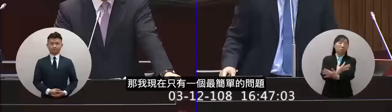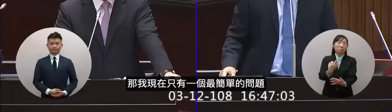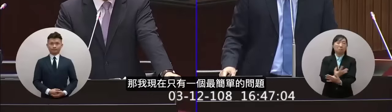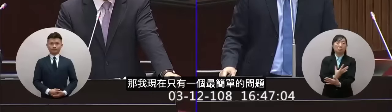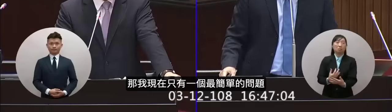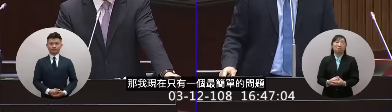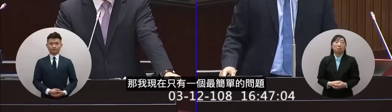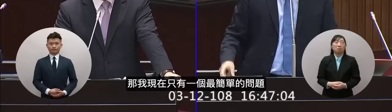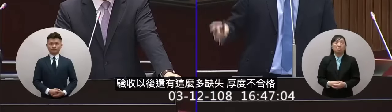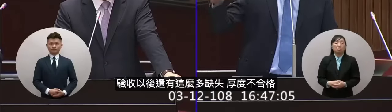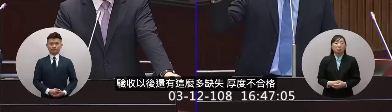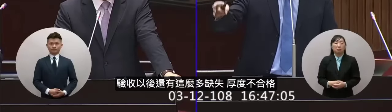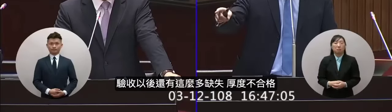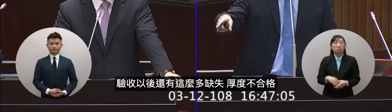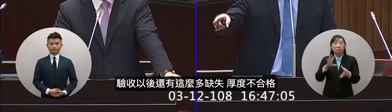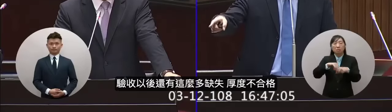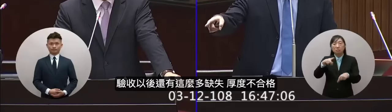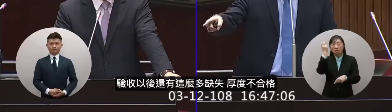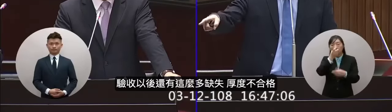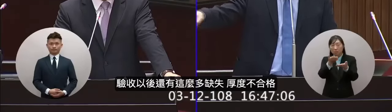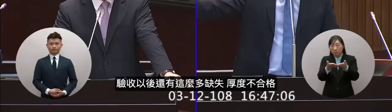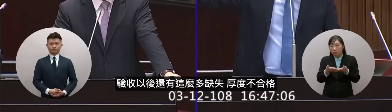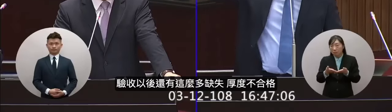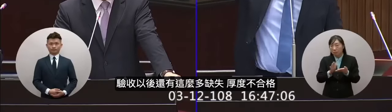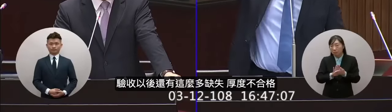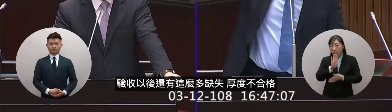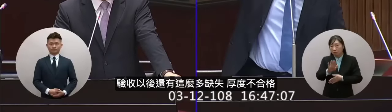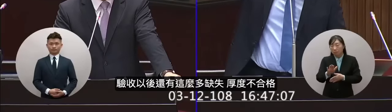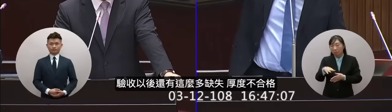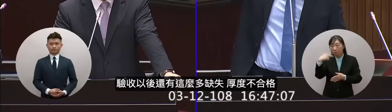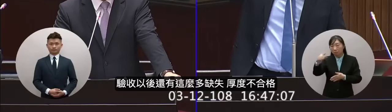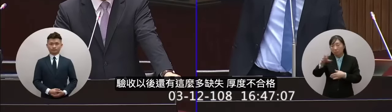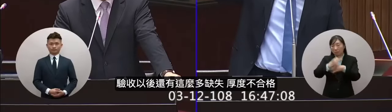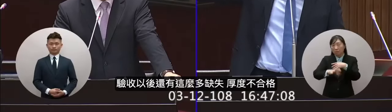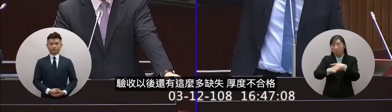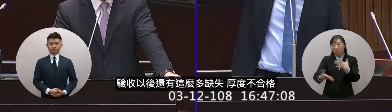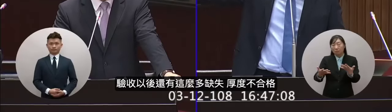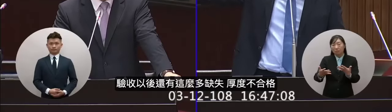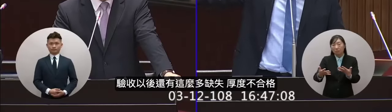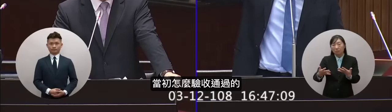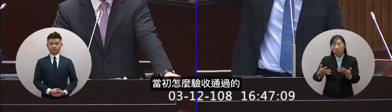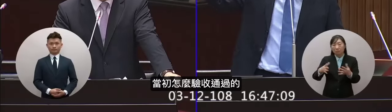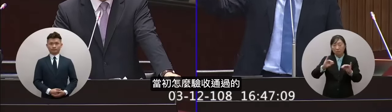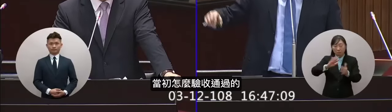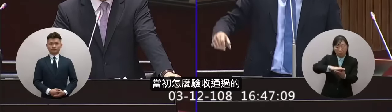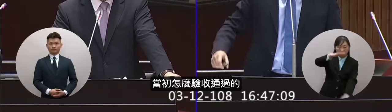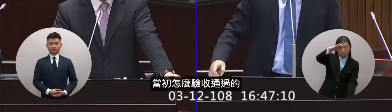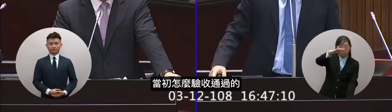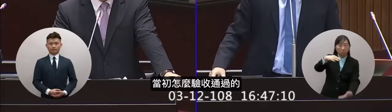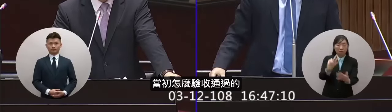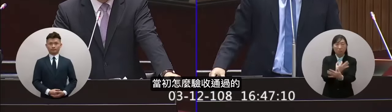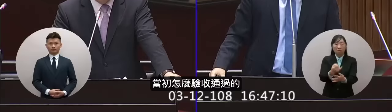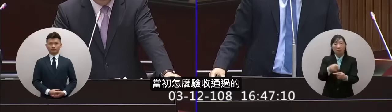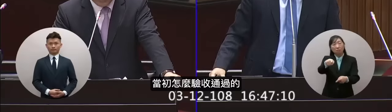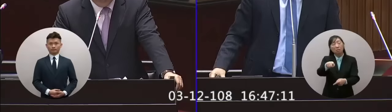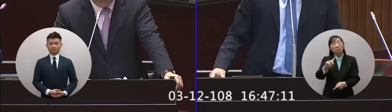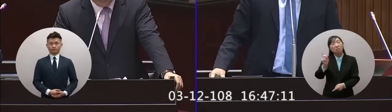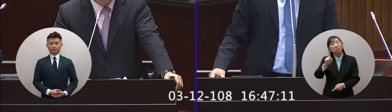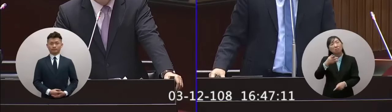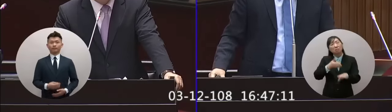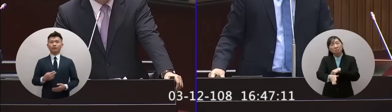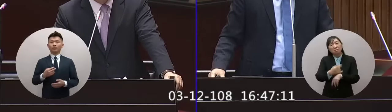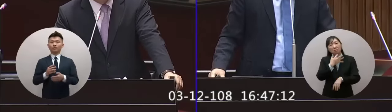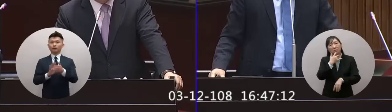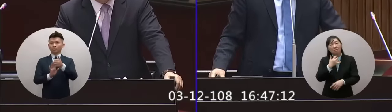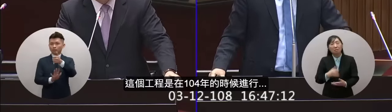问题。验收以后还有这么多缺失，厚度不合格，当初怎么验收通过的？ 我